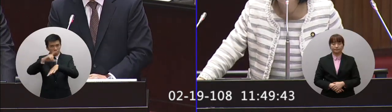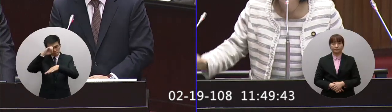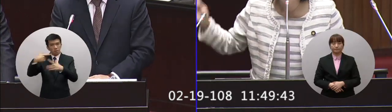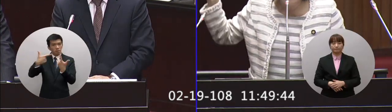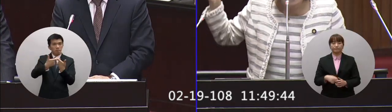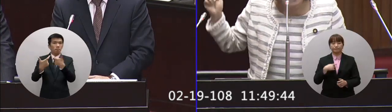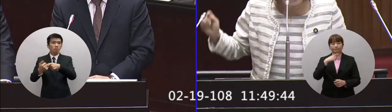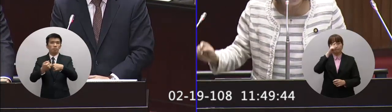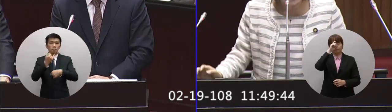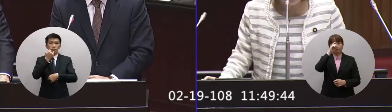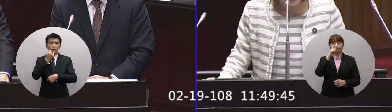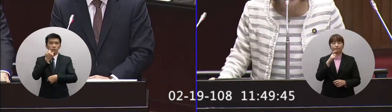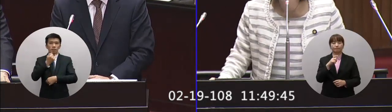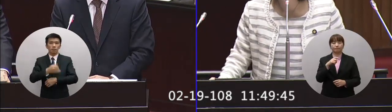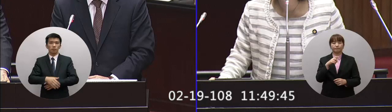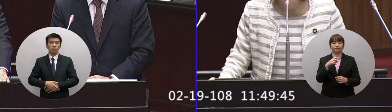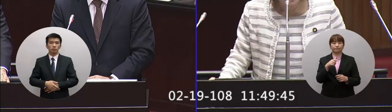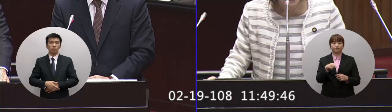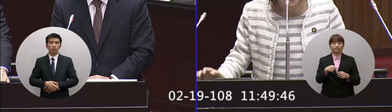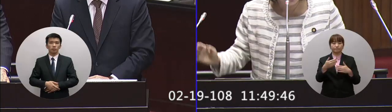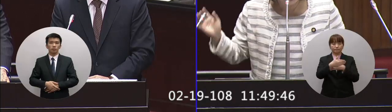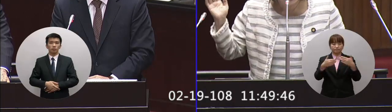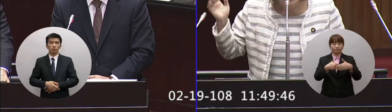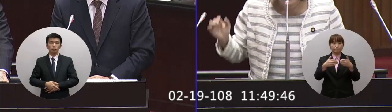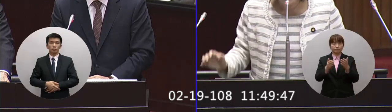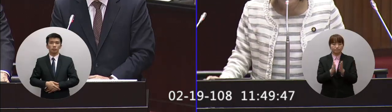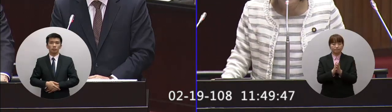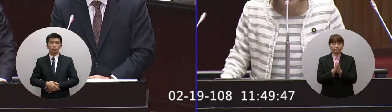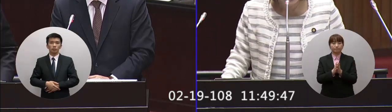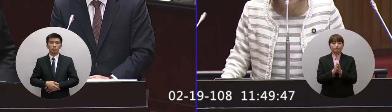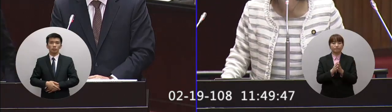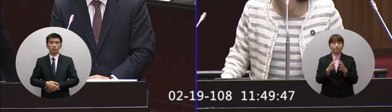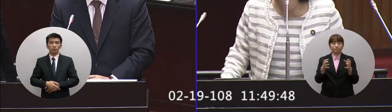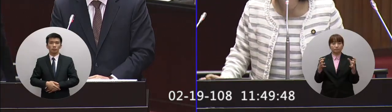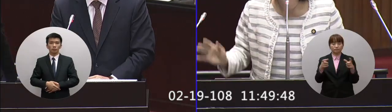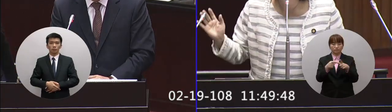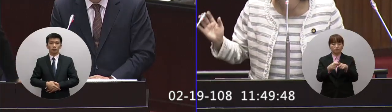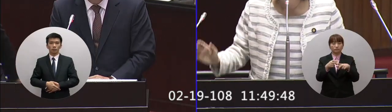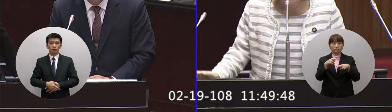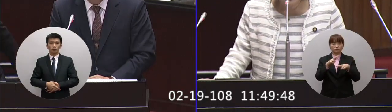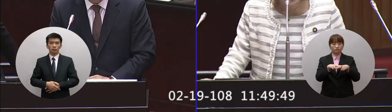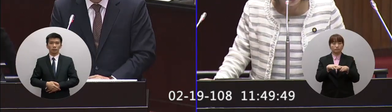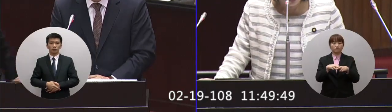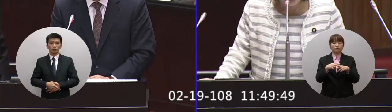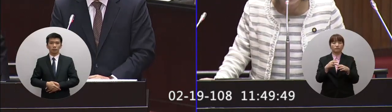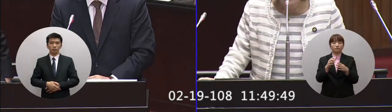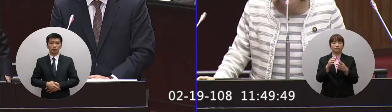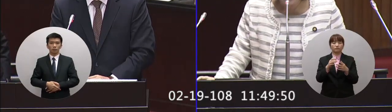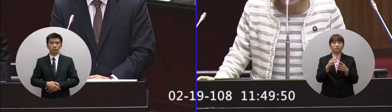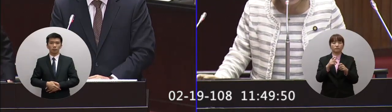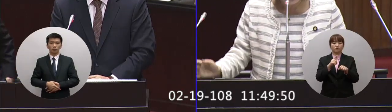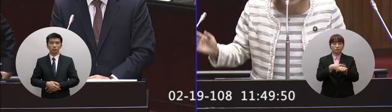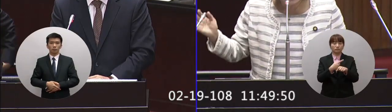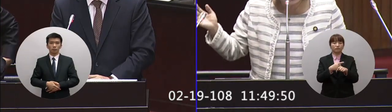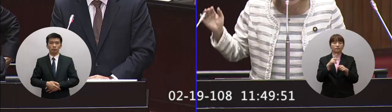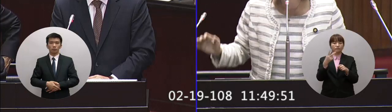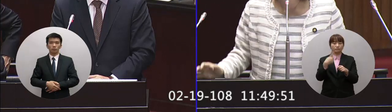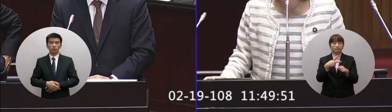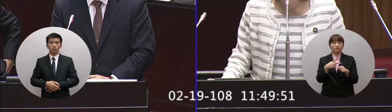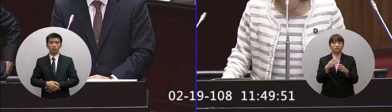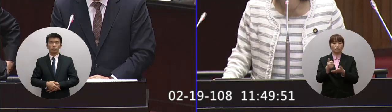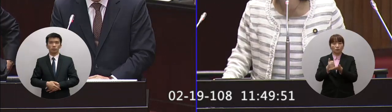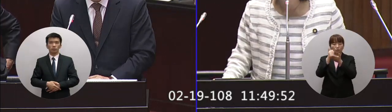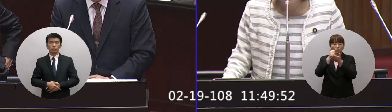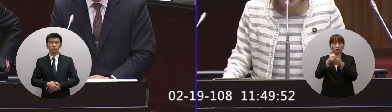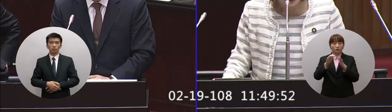谢谢。 我们很期望啊，我们交通部一直希望，公共这个交通就是公共性，还有这个我们